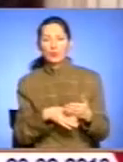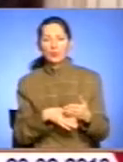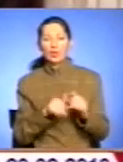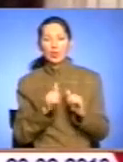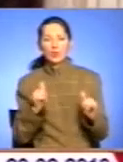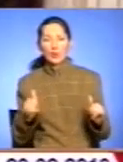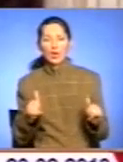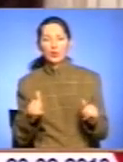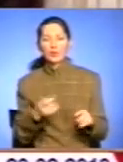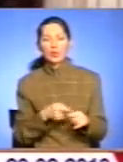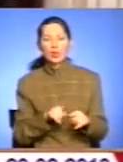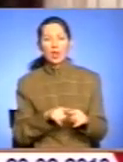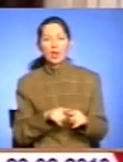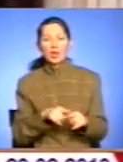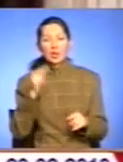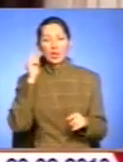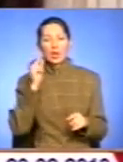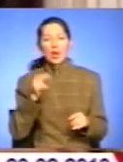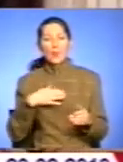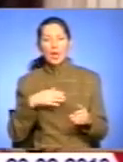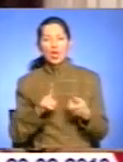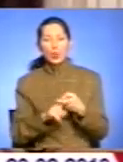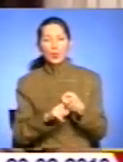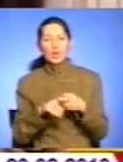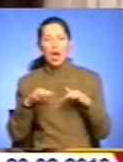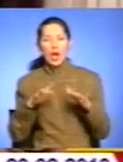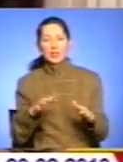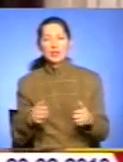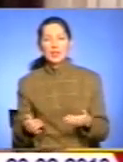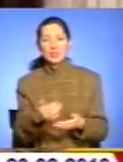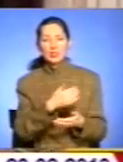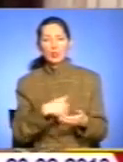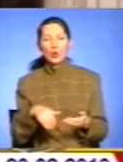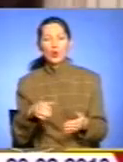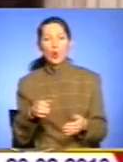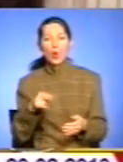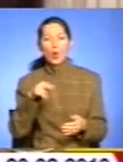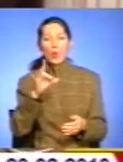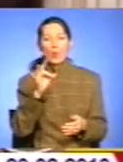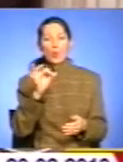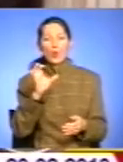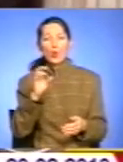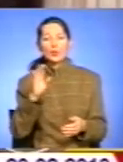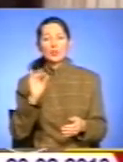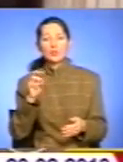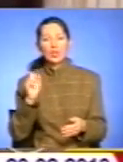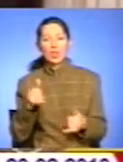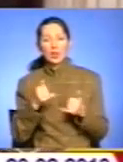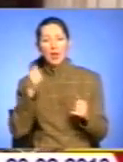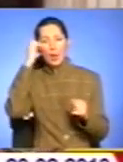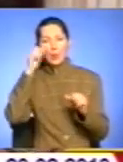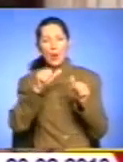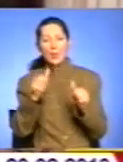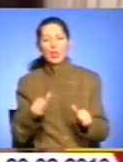Ми долучалися до акції збору просвіти на пам'ятник священнику. І друга була для наших діток, які є хворі і